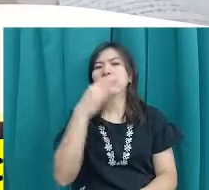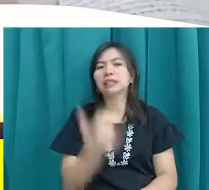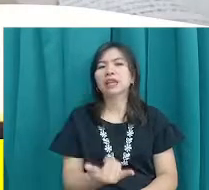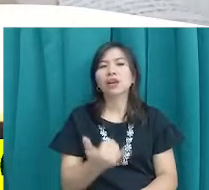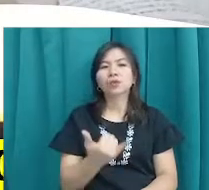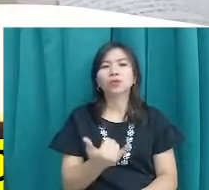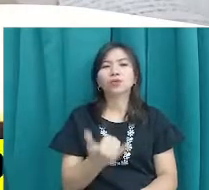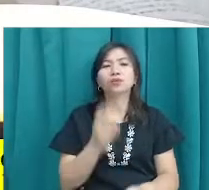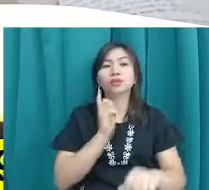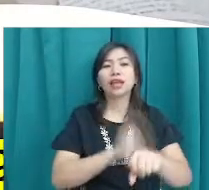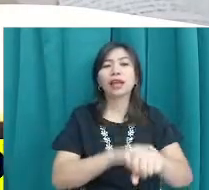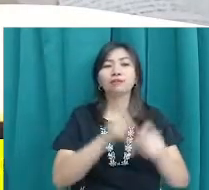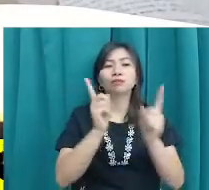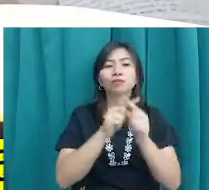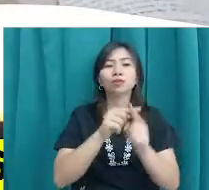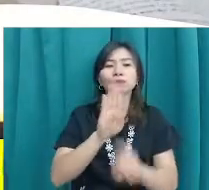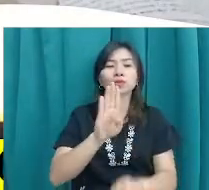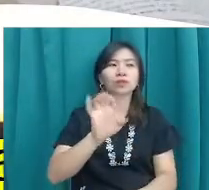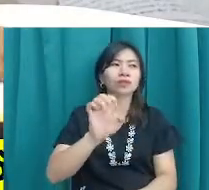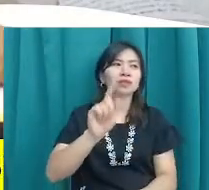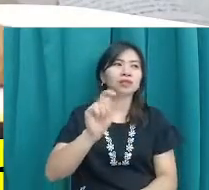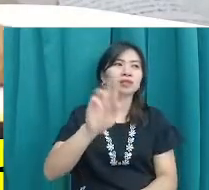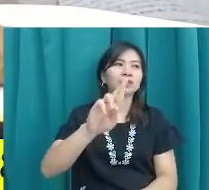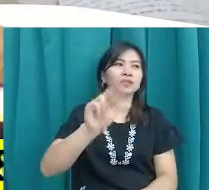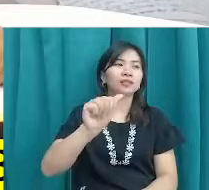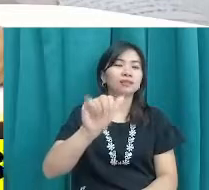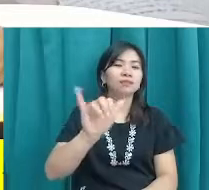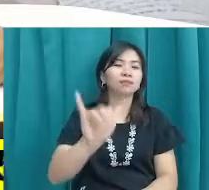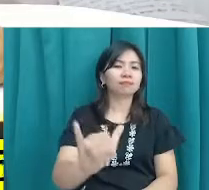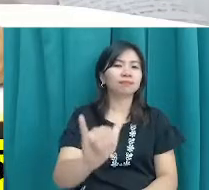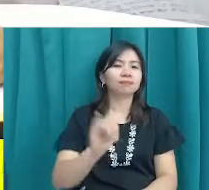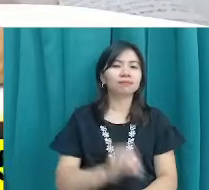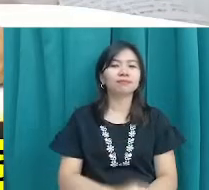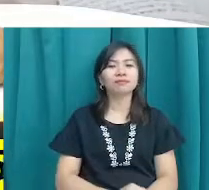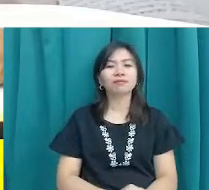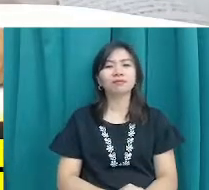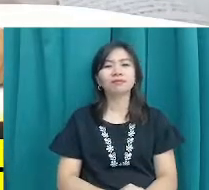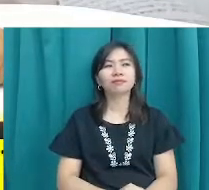him. Yan ang sinasabi ko. Kapitayo ulit.